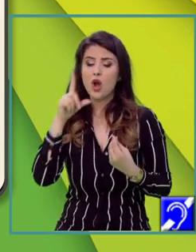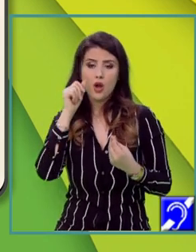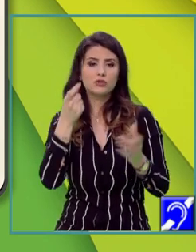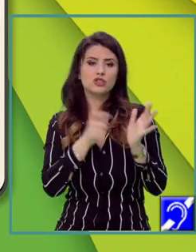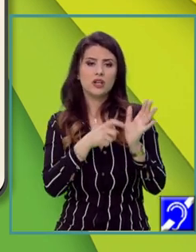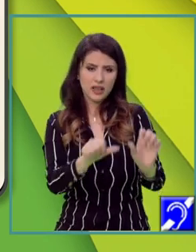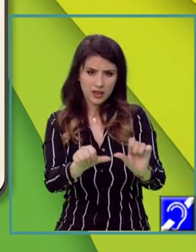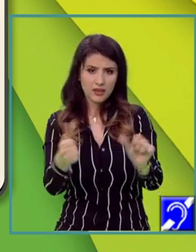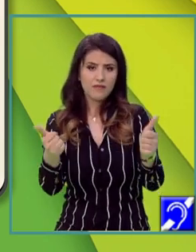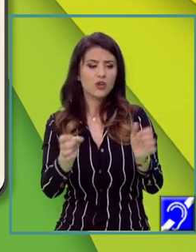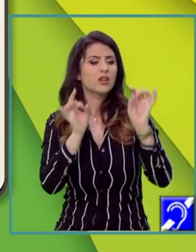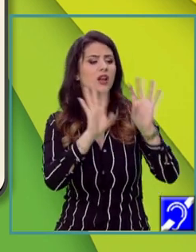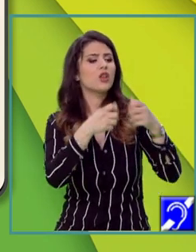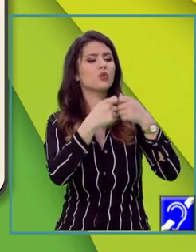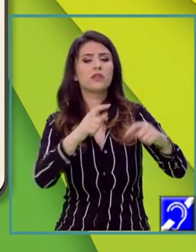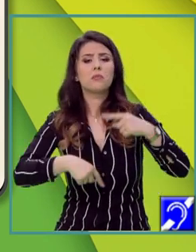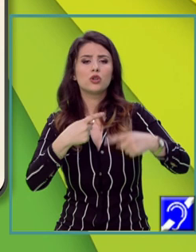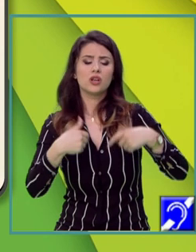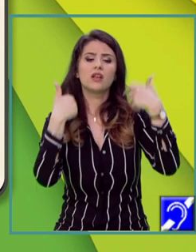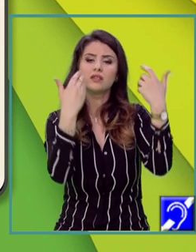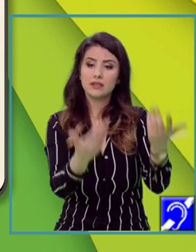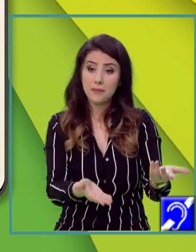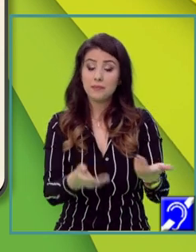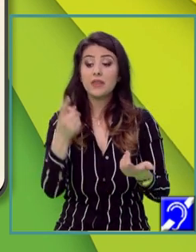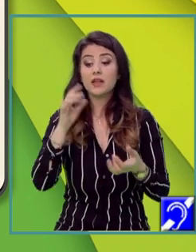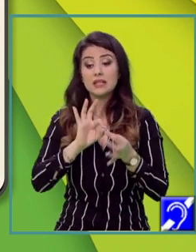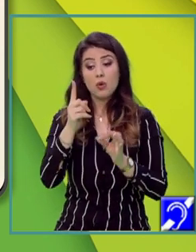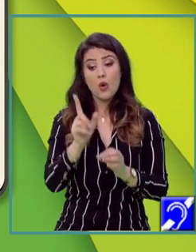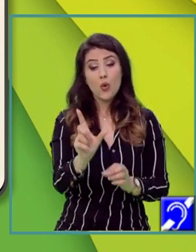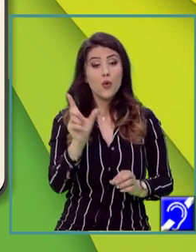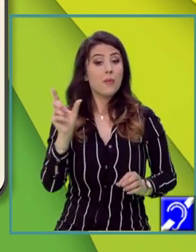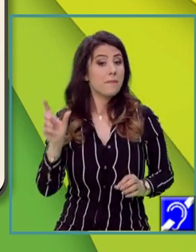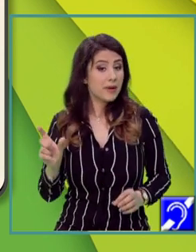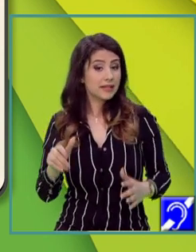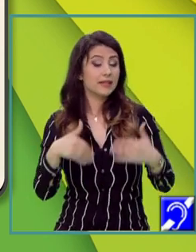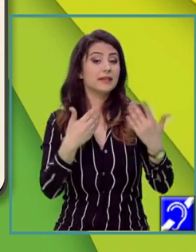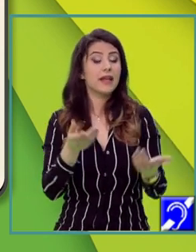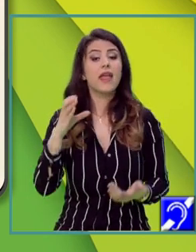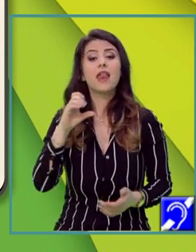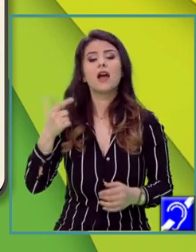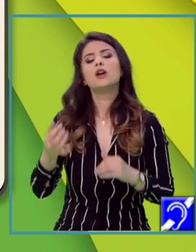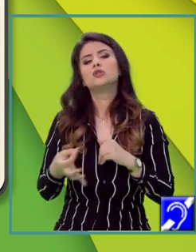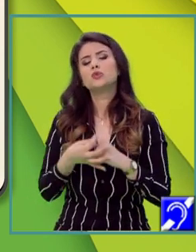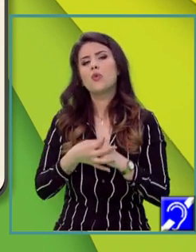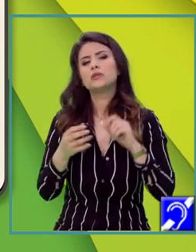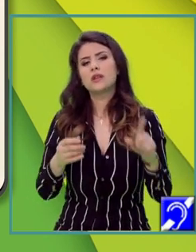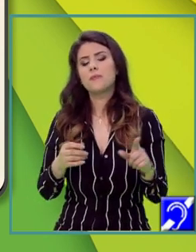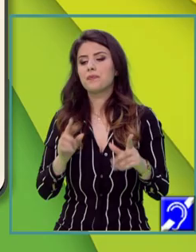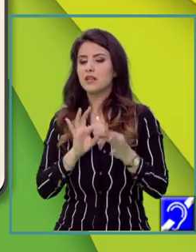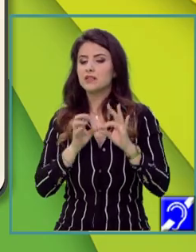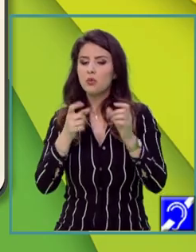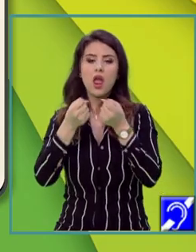hotărăște să îl lasă la toată Moștenirea mai precizăm o parte acestea iată vizând în acest fel un gest de